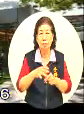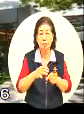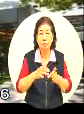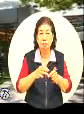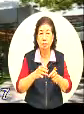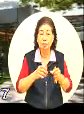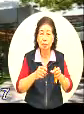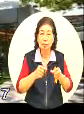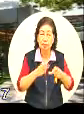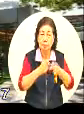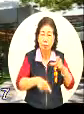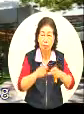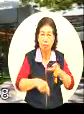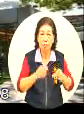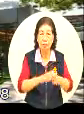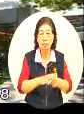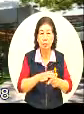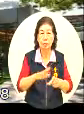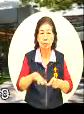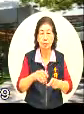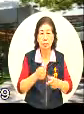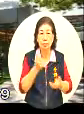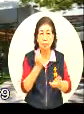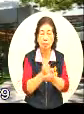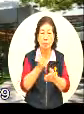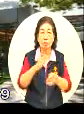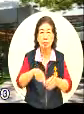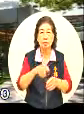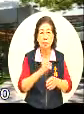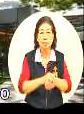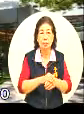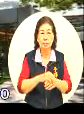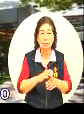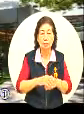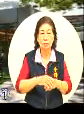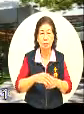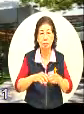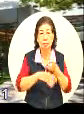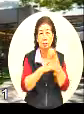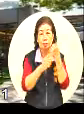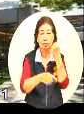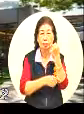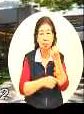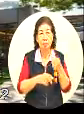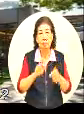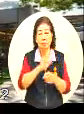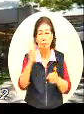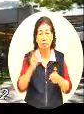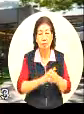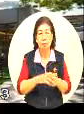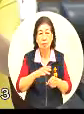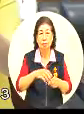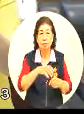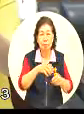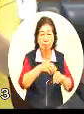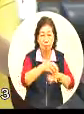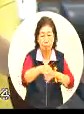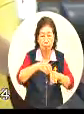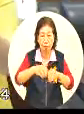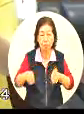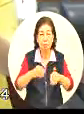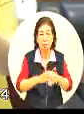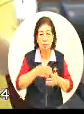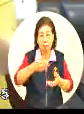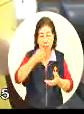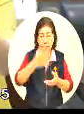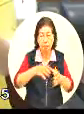得标的是我们高雄在地的法式连锁餐厅了哈。啊，所以我们也可以朝